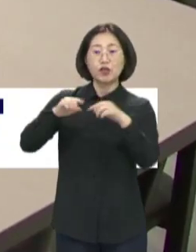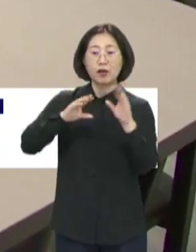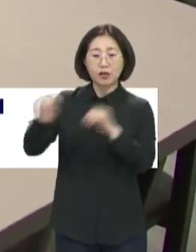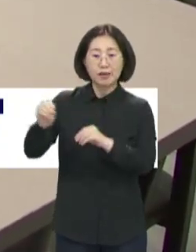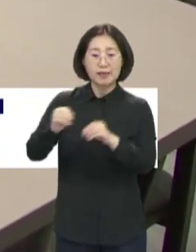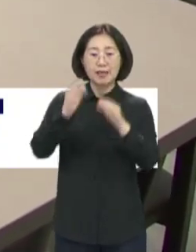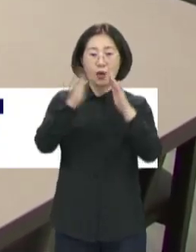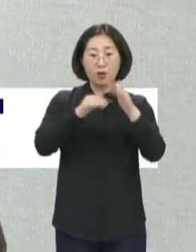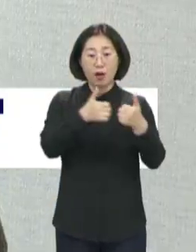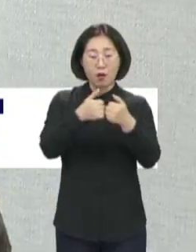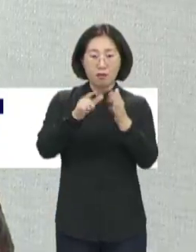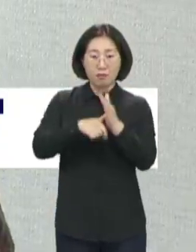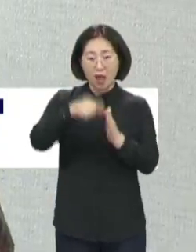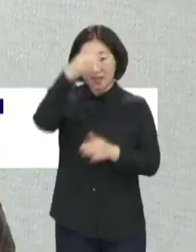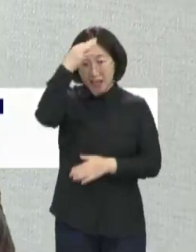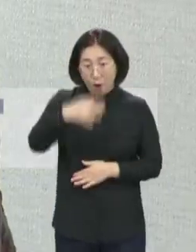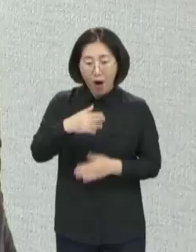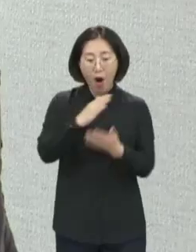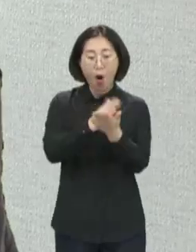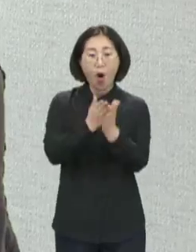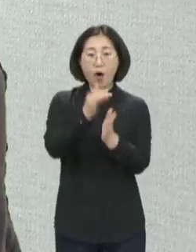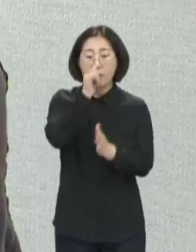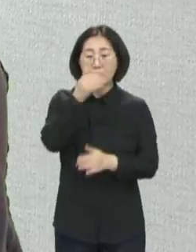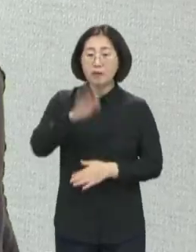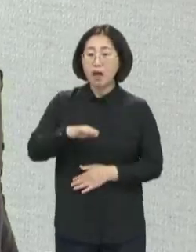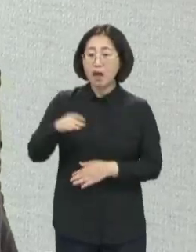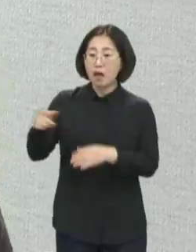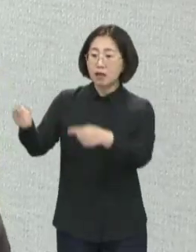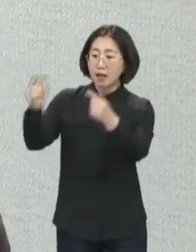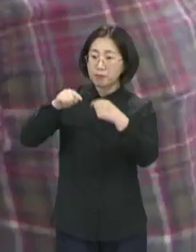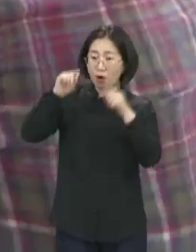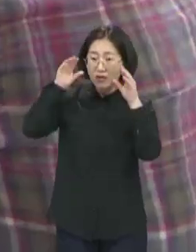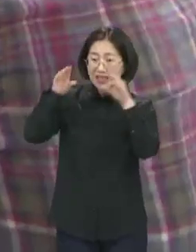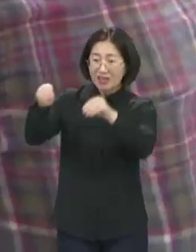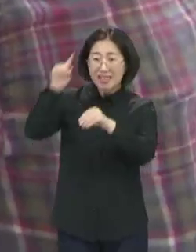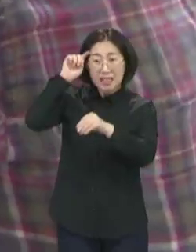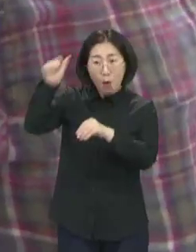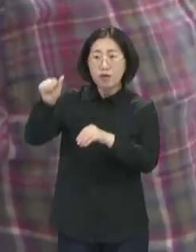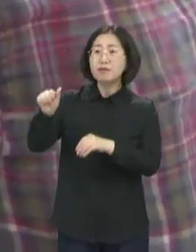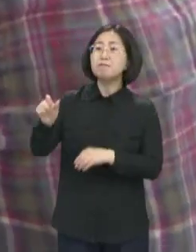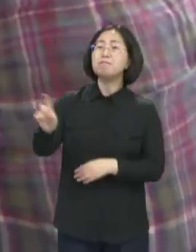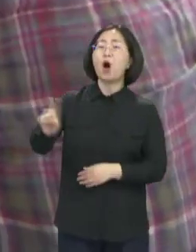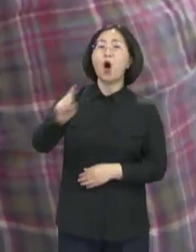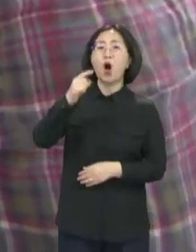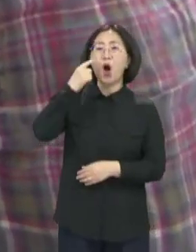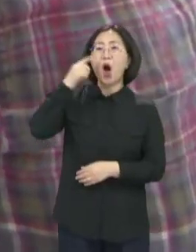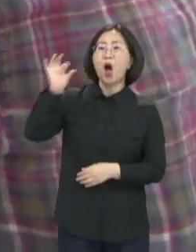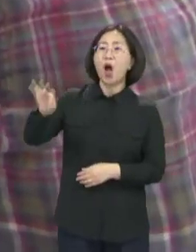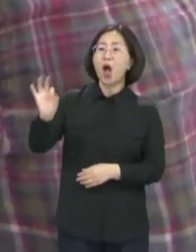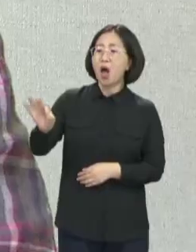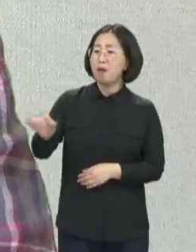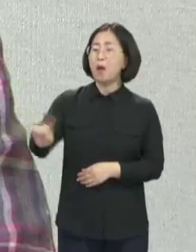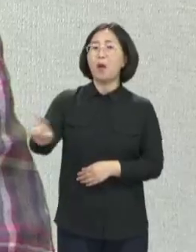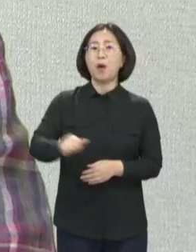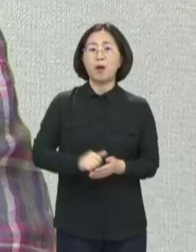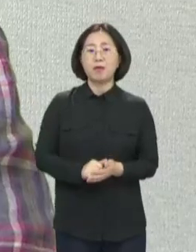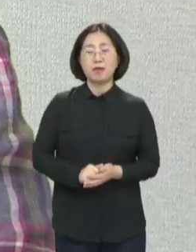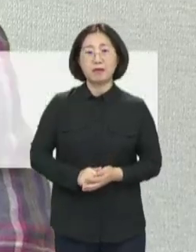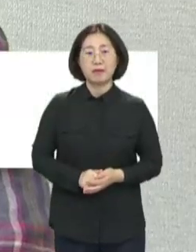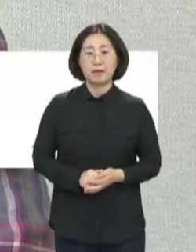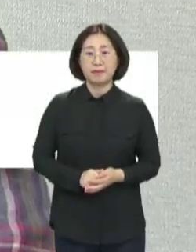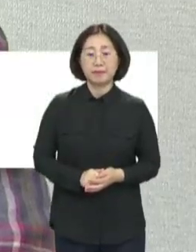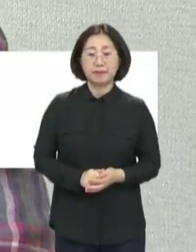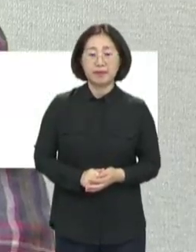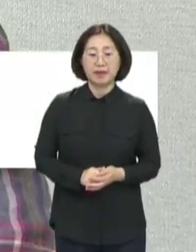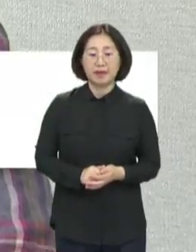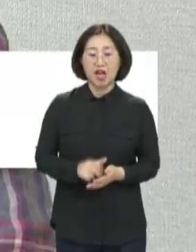회의에서의 사과 등이 있는데 출석 정지 15일은 사실상 경징계라며 제명을 촉구했습니다. 더 이상 의원